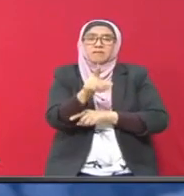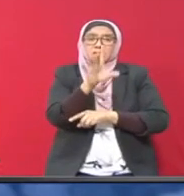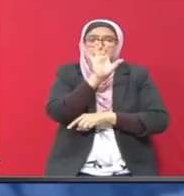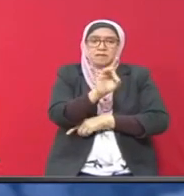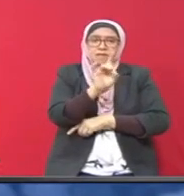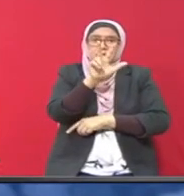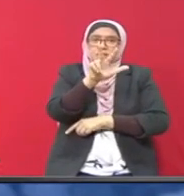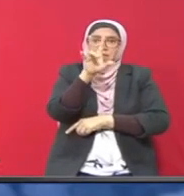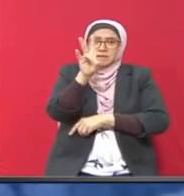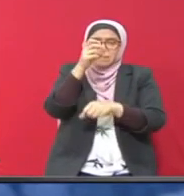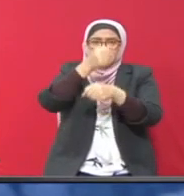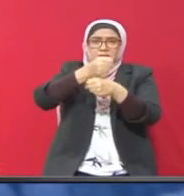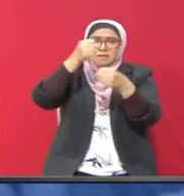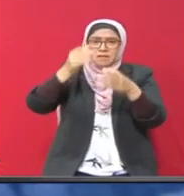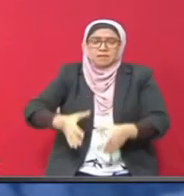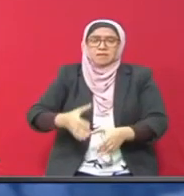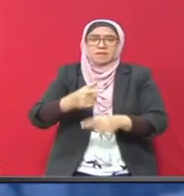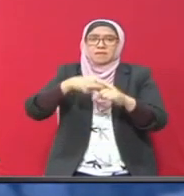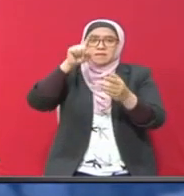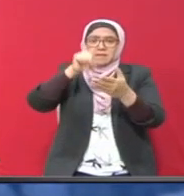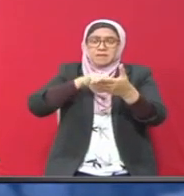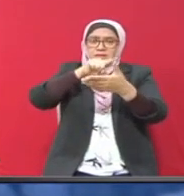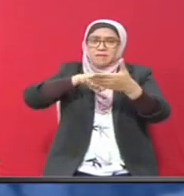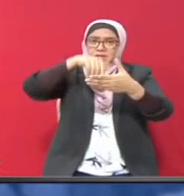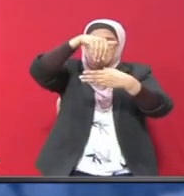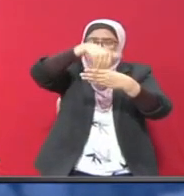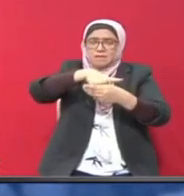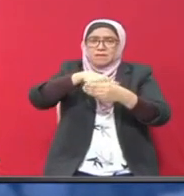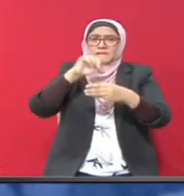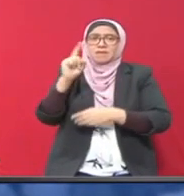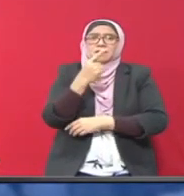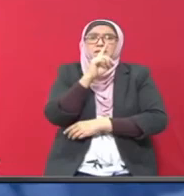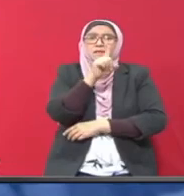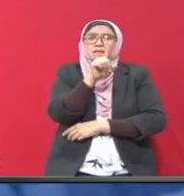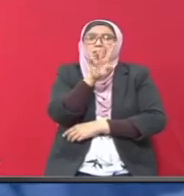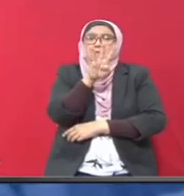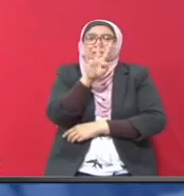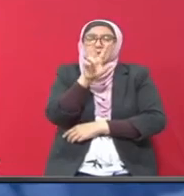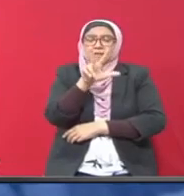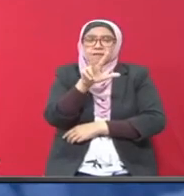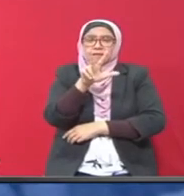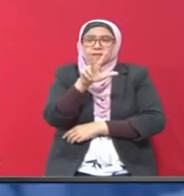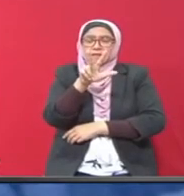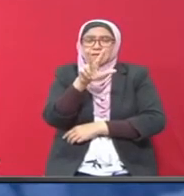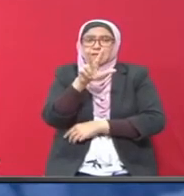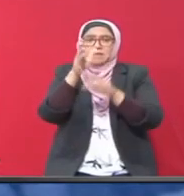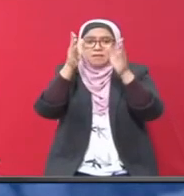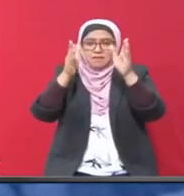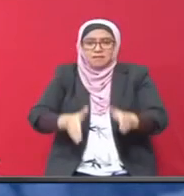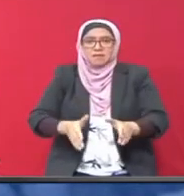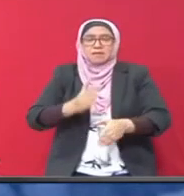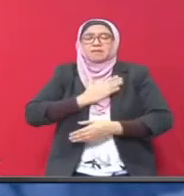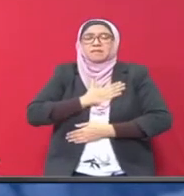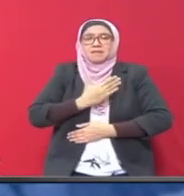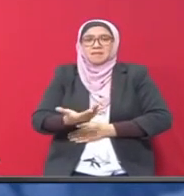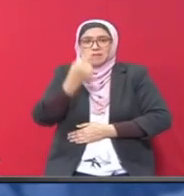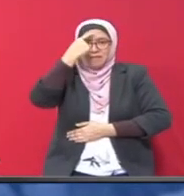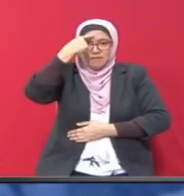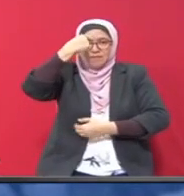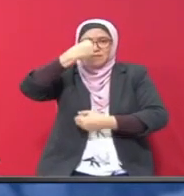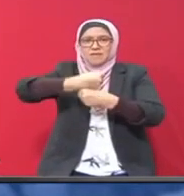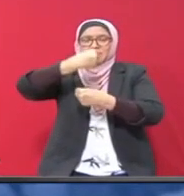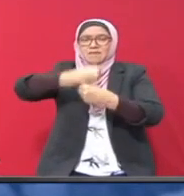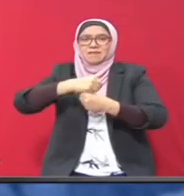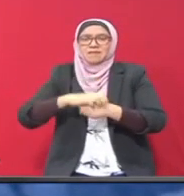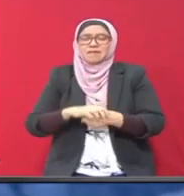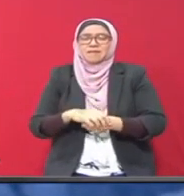837 orang petugas pilihanraya hanya 143 orang saja yang sanggup untuk bertugas begitu juga